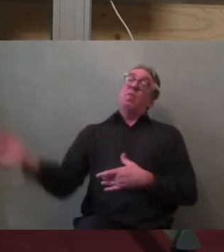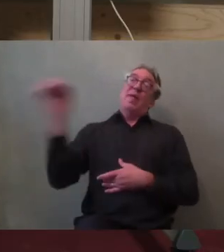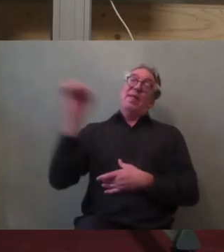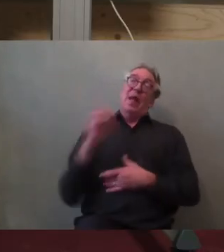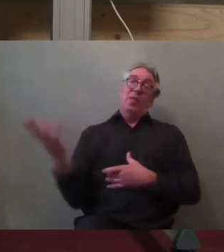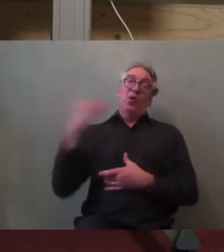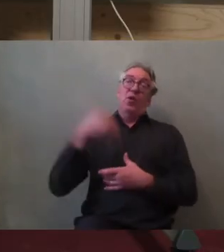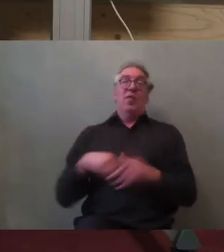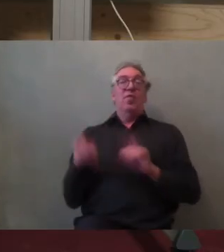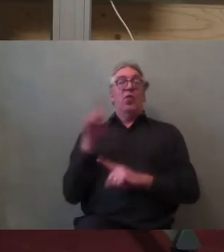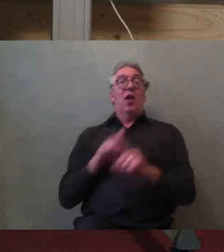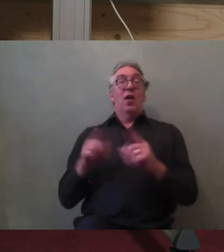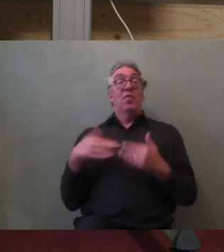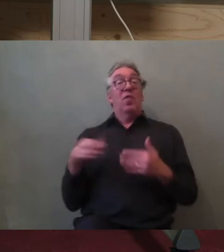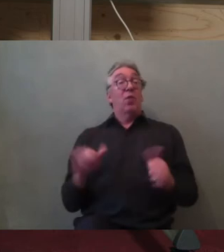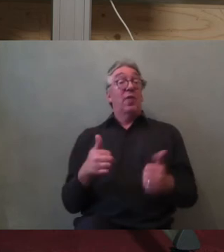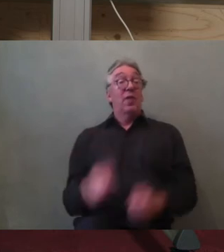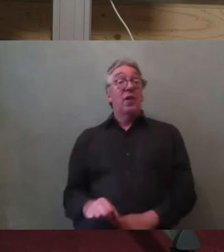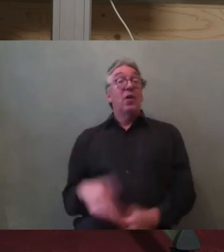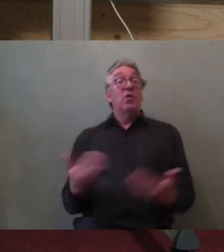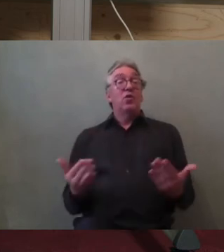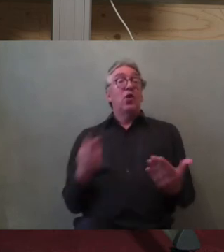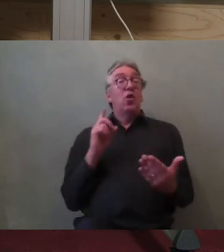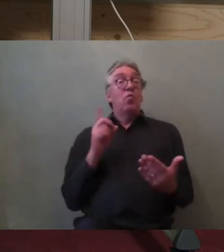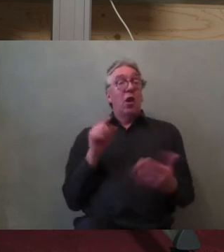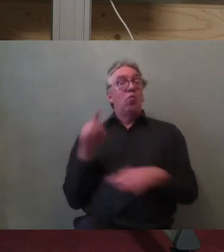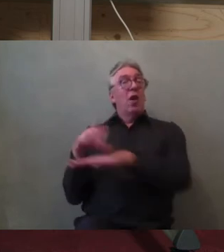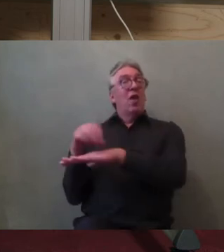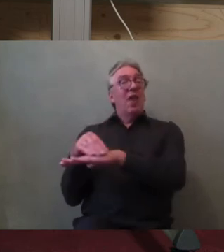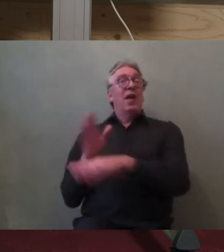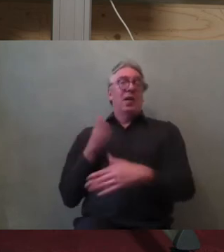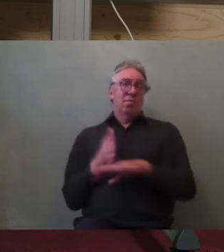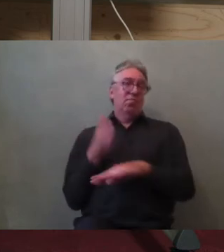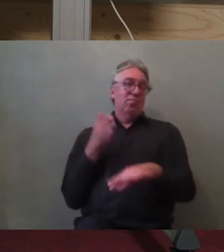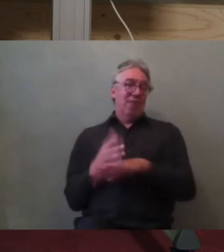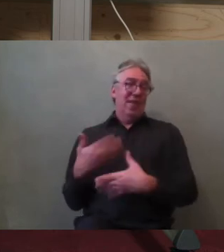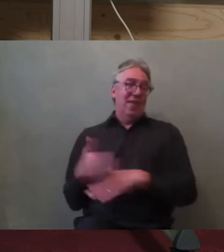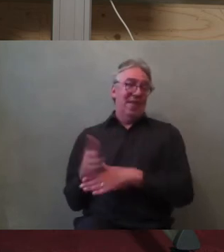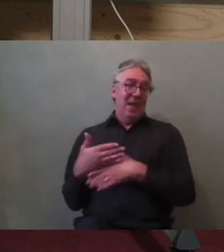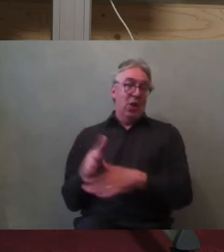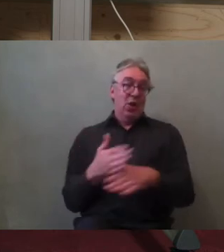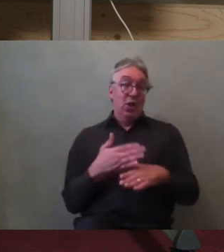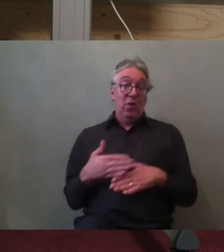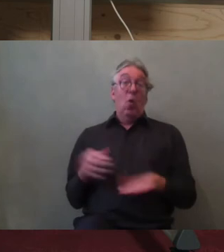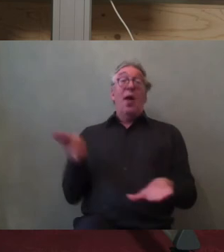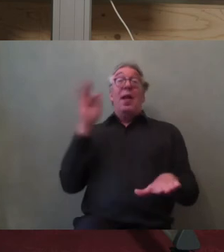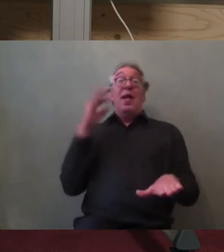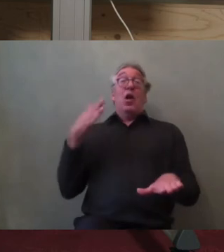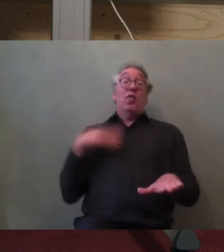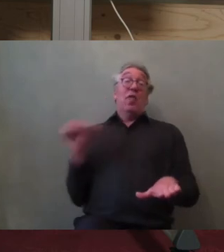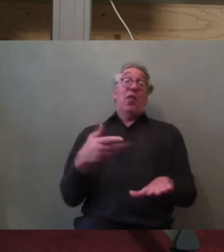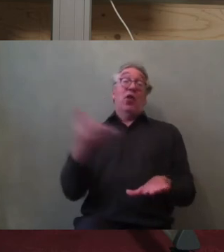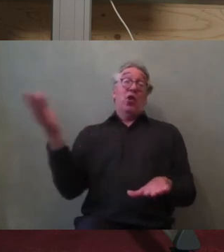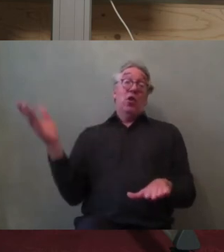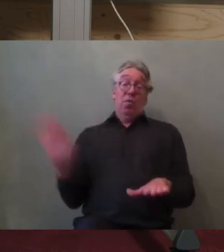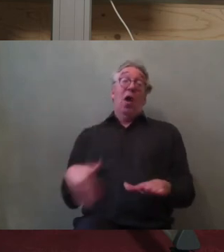begin. Het is dus belangrijk dat we die ervaring met elkaar blijven delen, dat we leren van anderen om uiteindelijk tot die verrijking